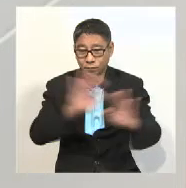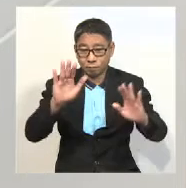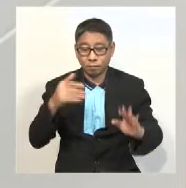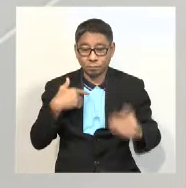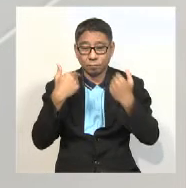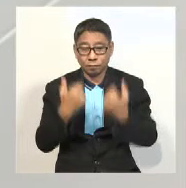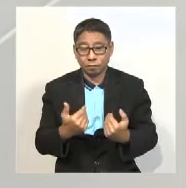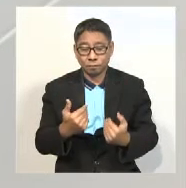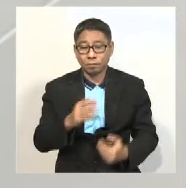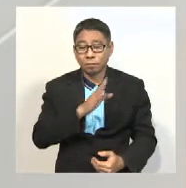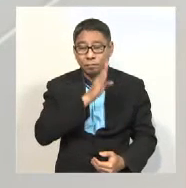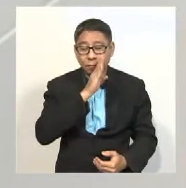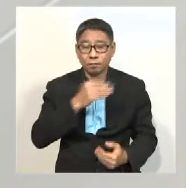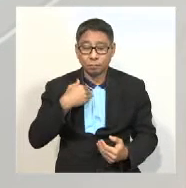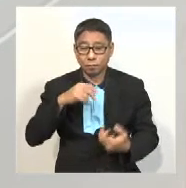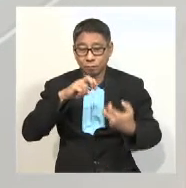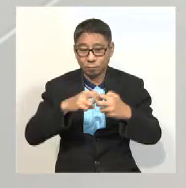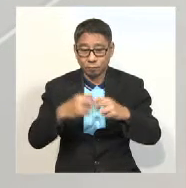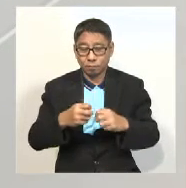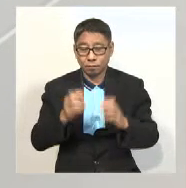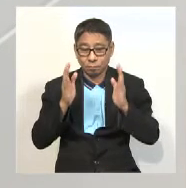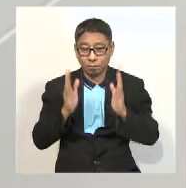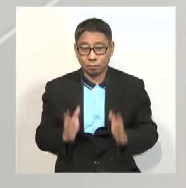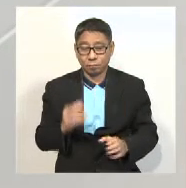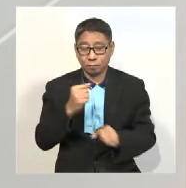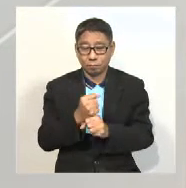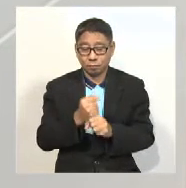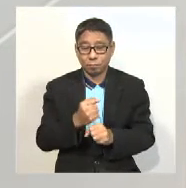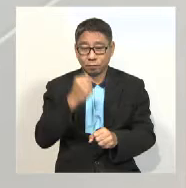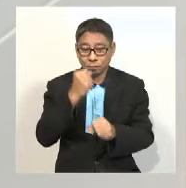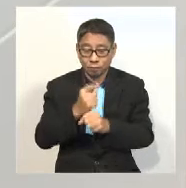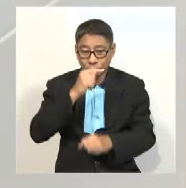าเหตุที่เกิดจากเจ้าหน้าที่แล้วจะต้องล